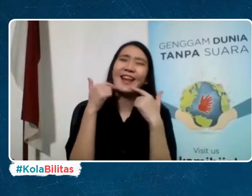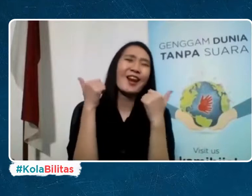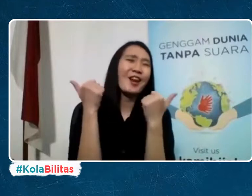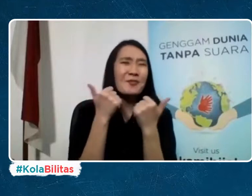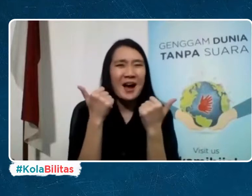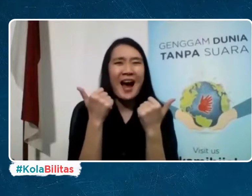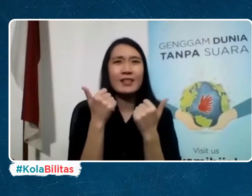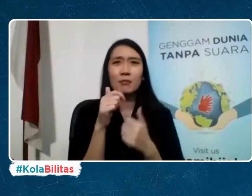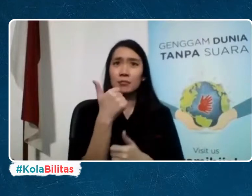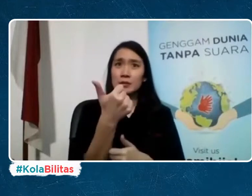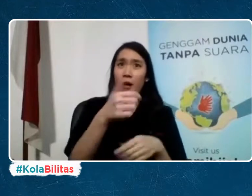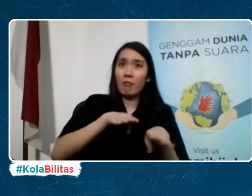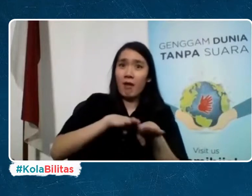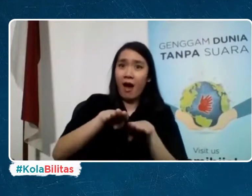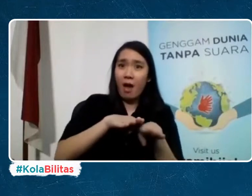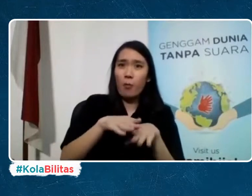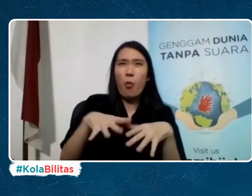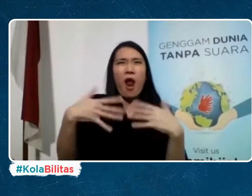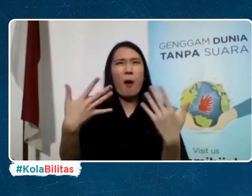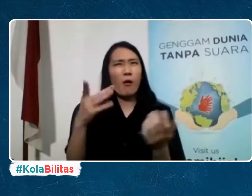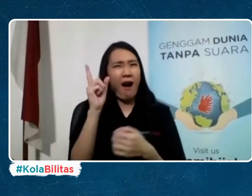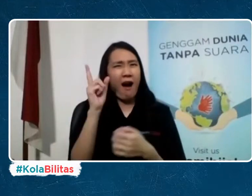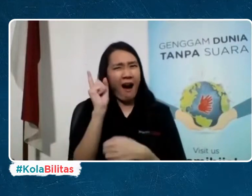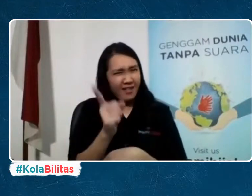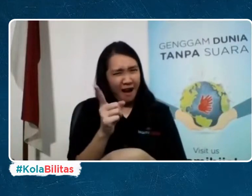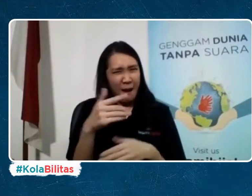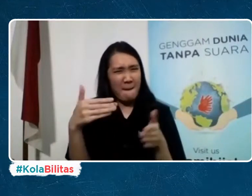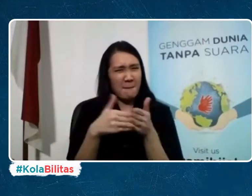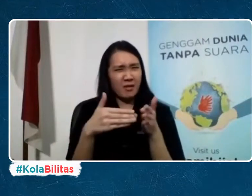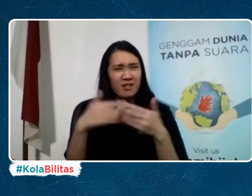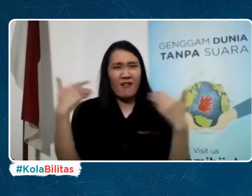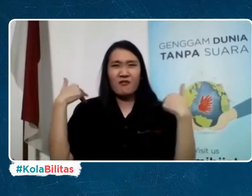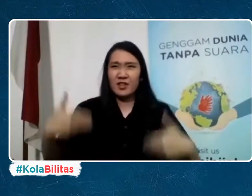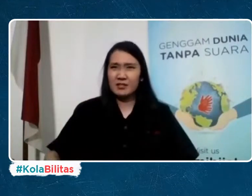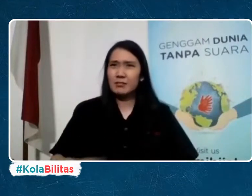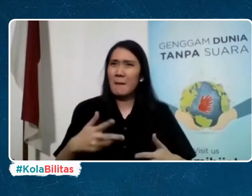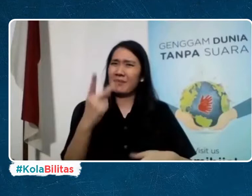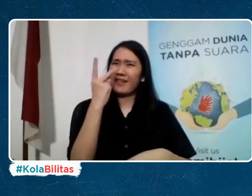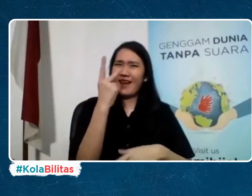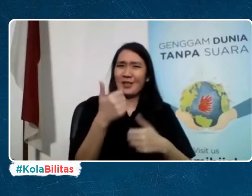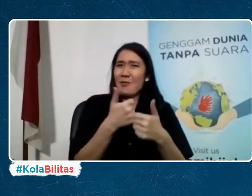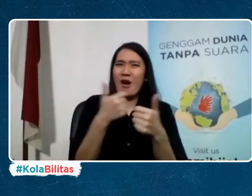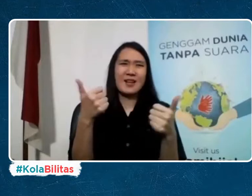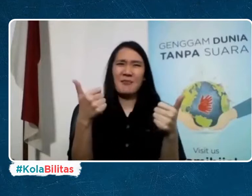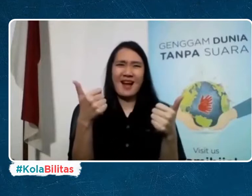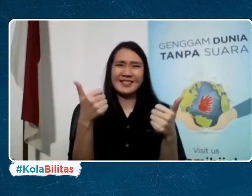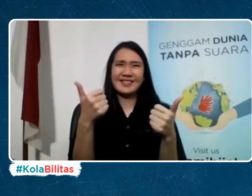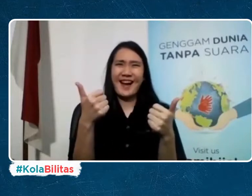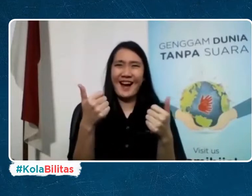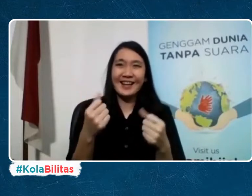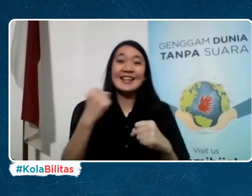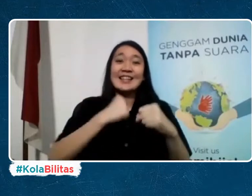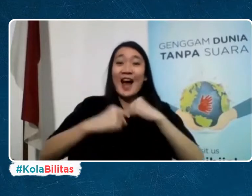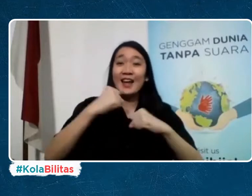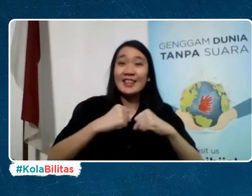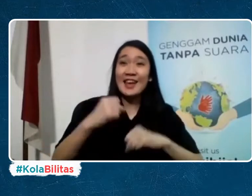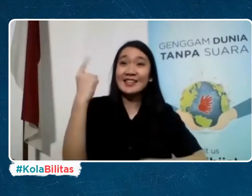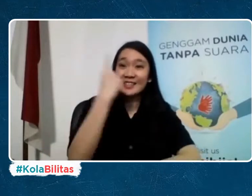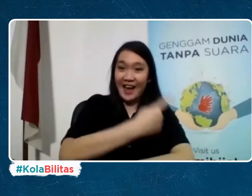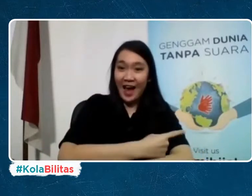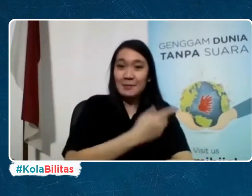Wow, keren banget. Bisa balapan walaupun ada hambatan fisik, tapi luar